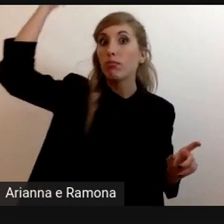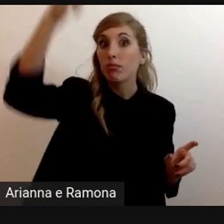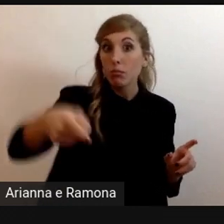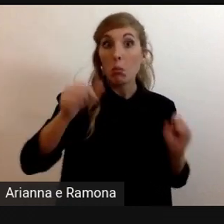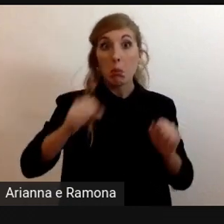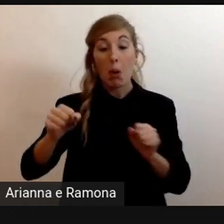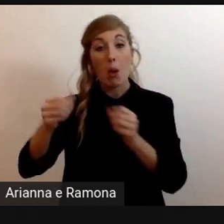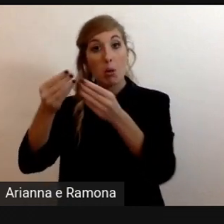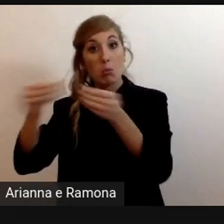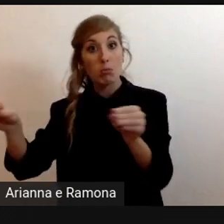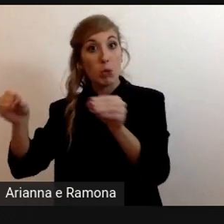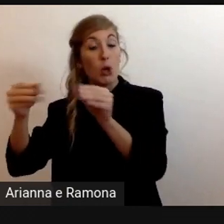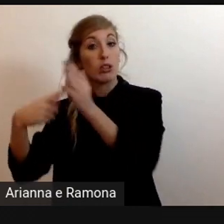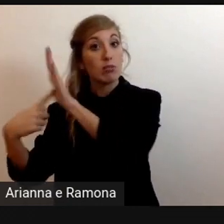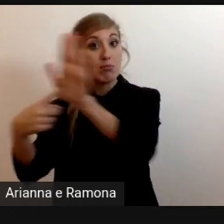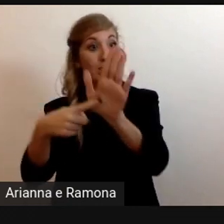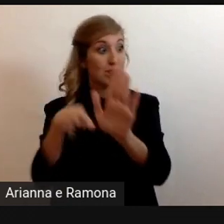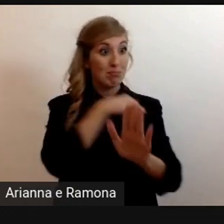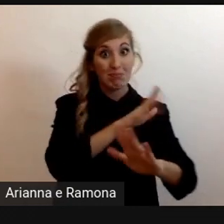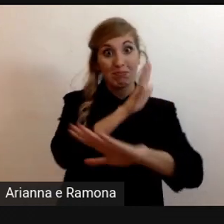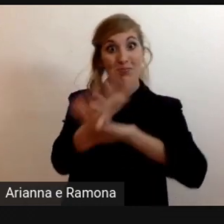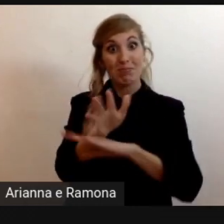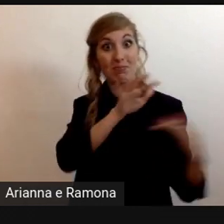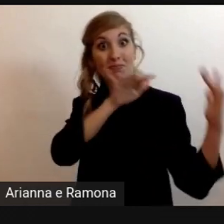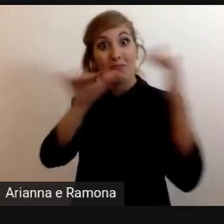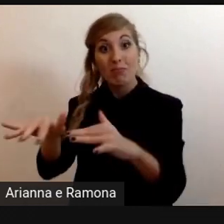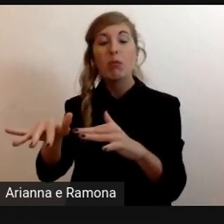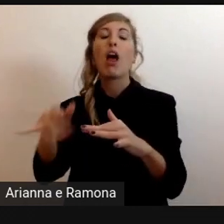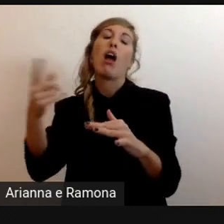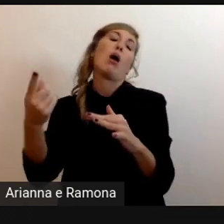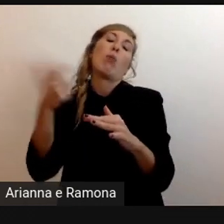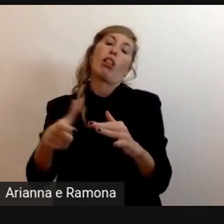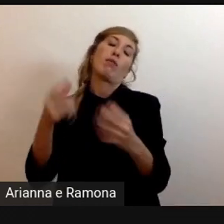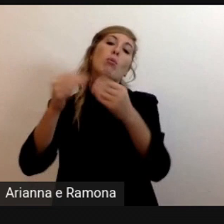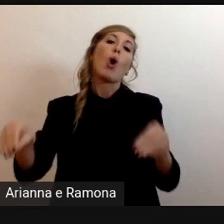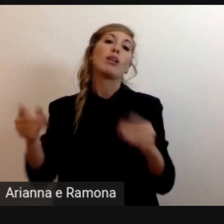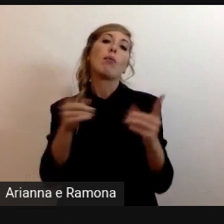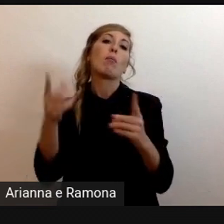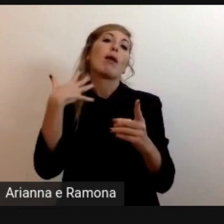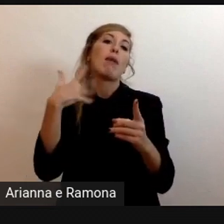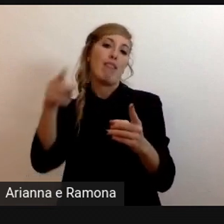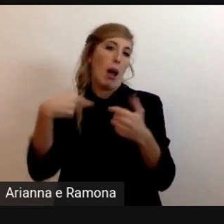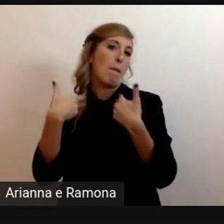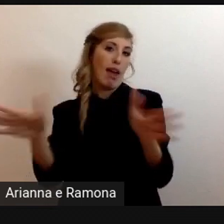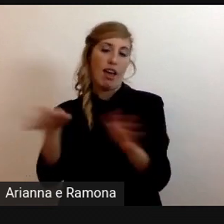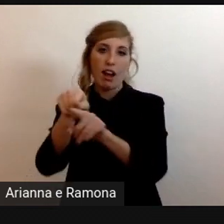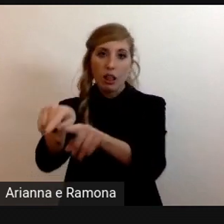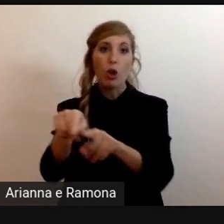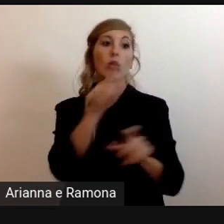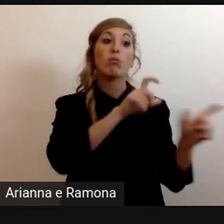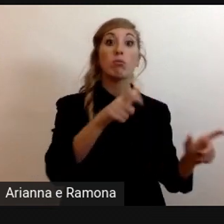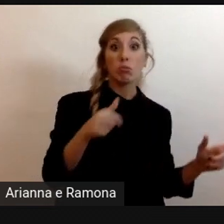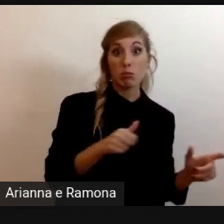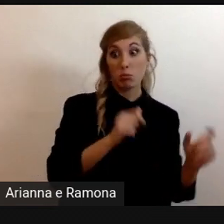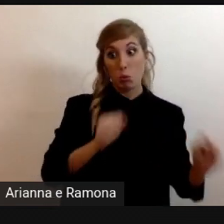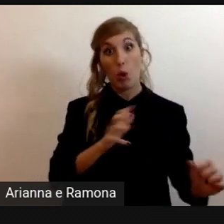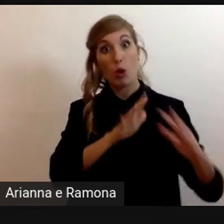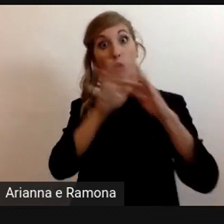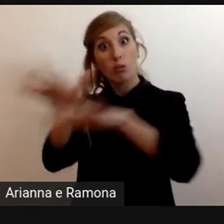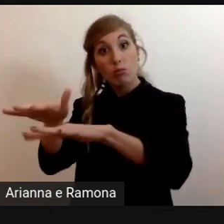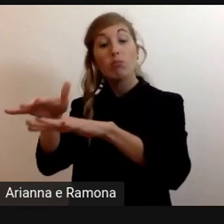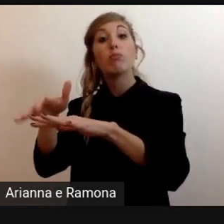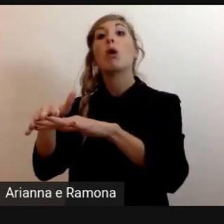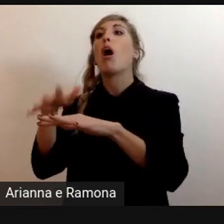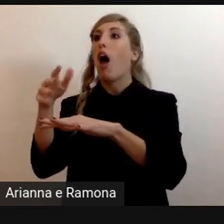tutti e una mostra periodo comunque per tutta la primavera portarmi bisogna visitare la mostra pro tav e via alle opere di